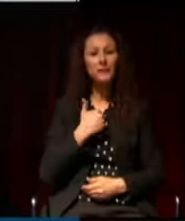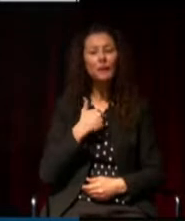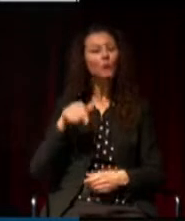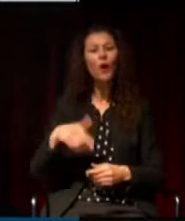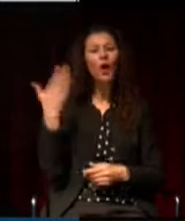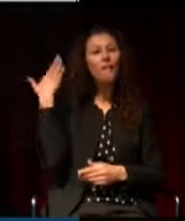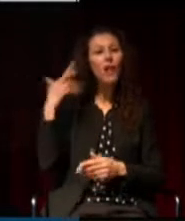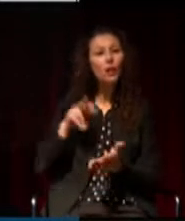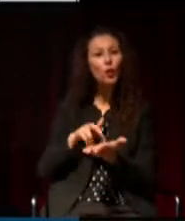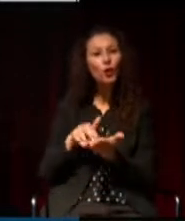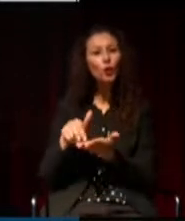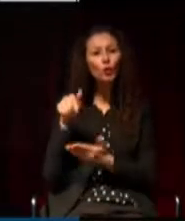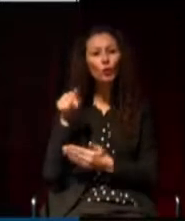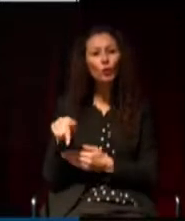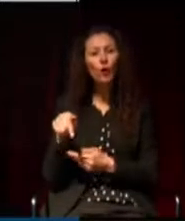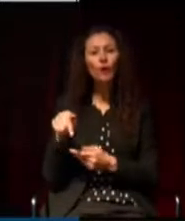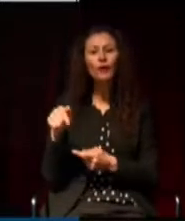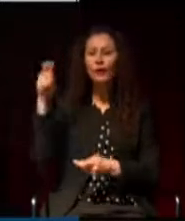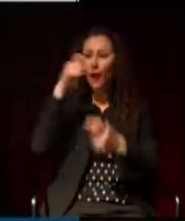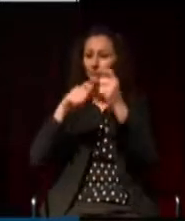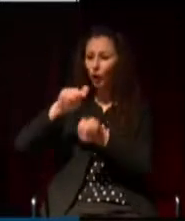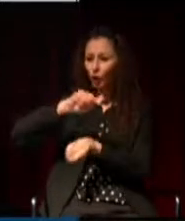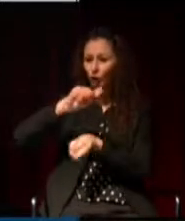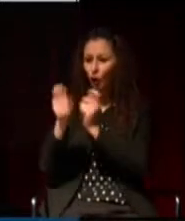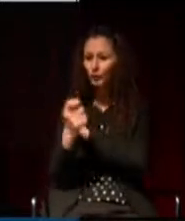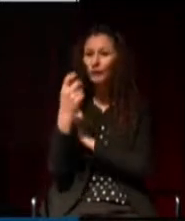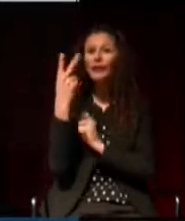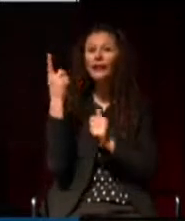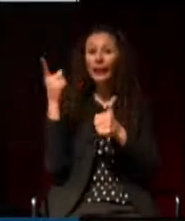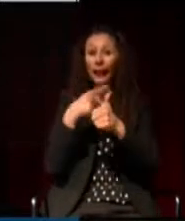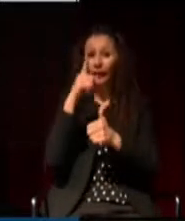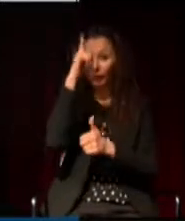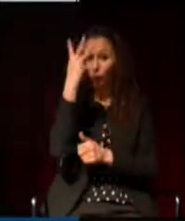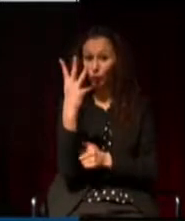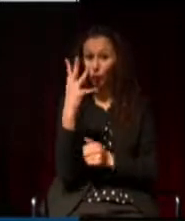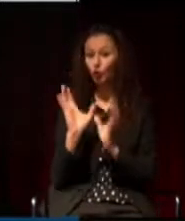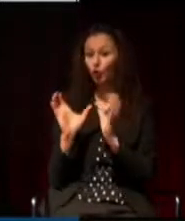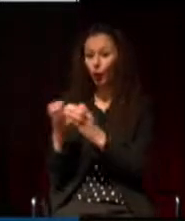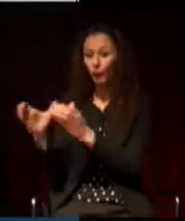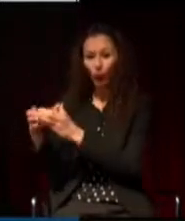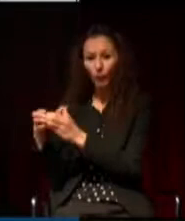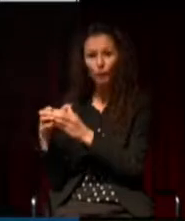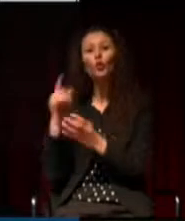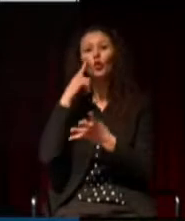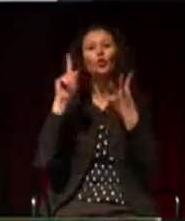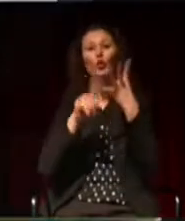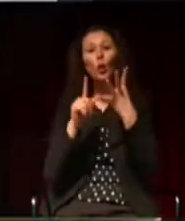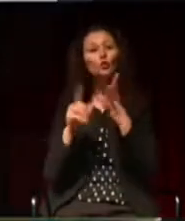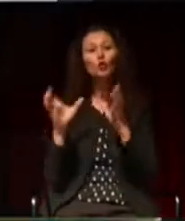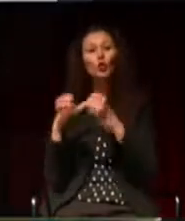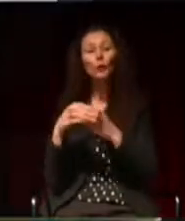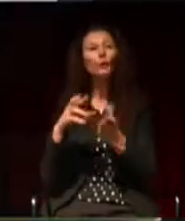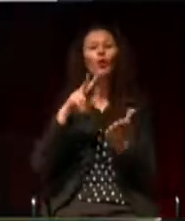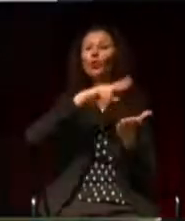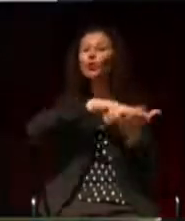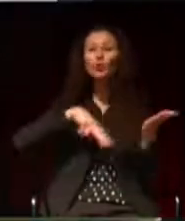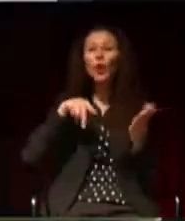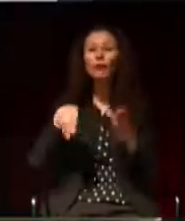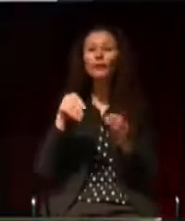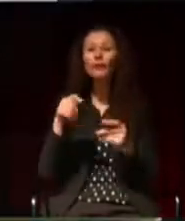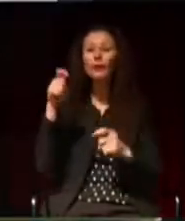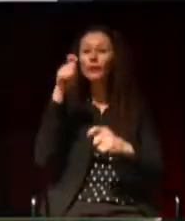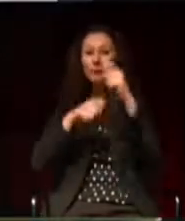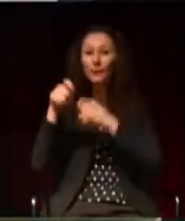kadar yürüttüğümüz yapısal dönüşümler ilk üç grubu kapsarken dördüncü gruptaki ruhsatlı yapıların